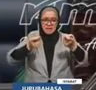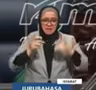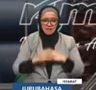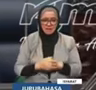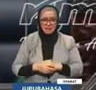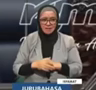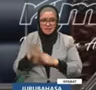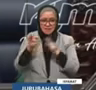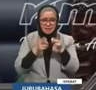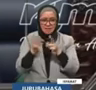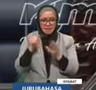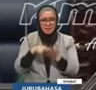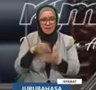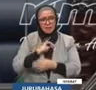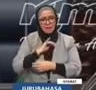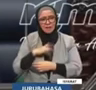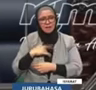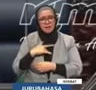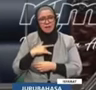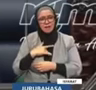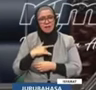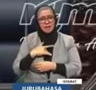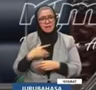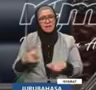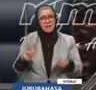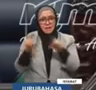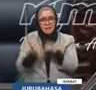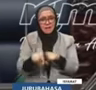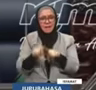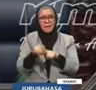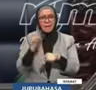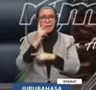juga dilihat oleh majelis